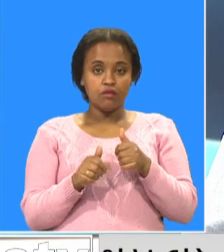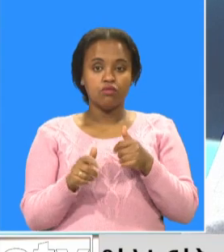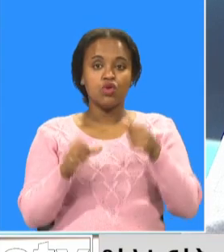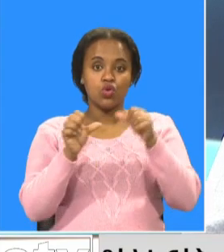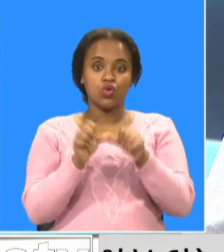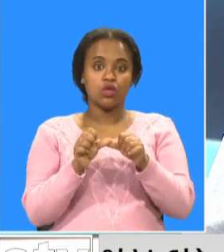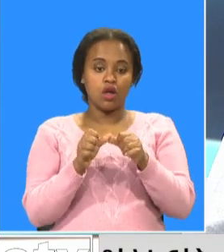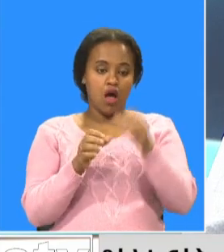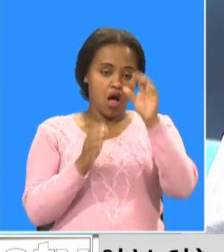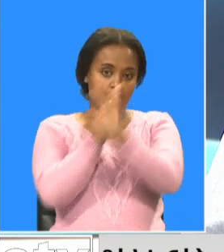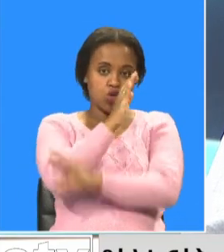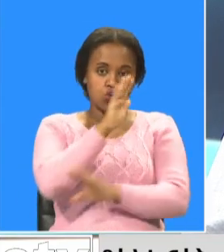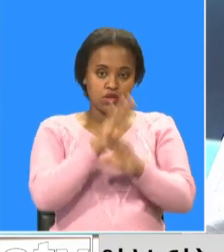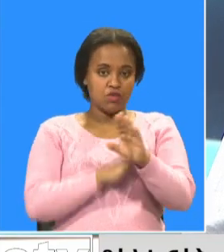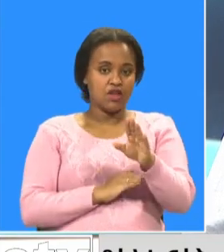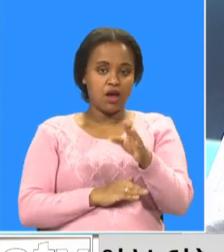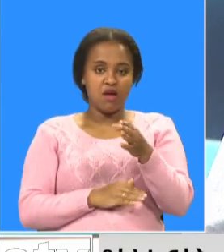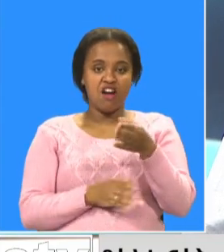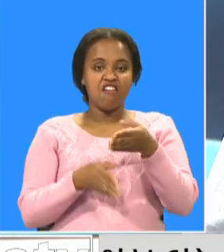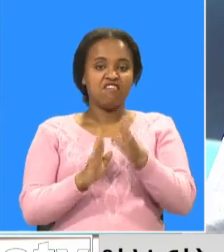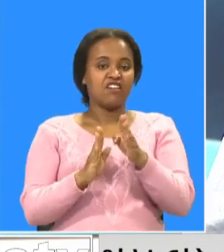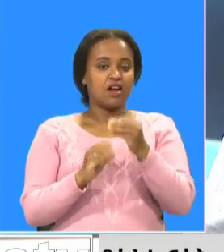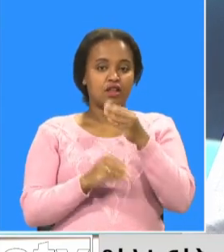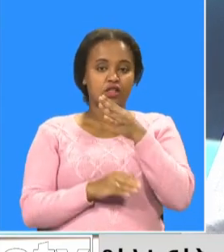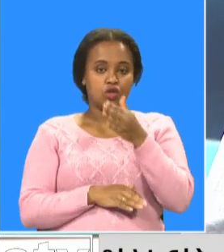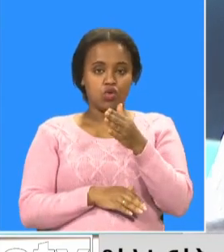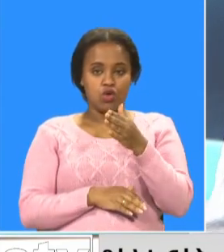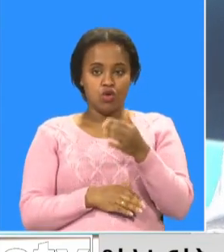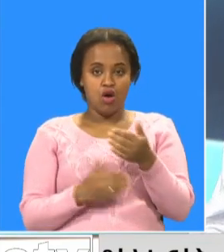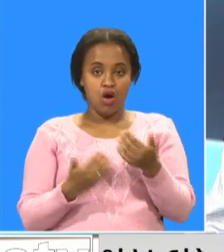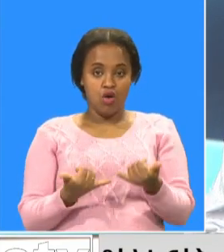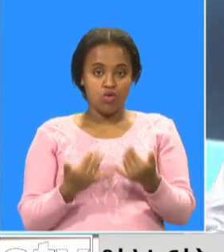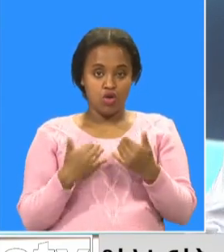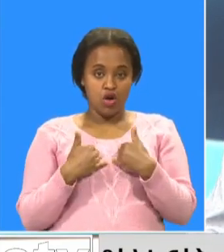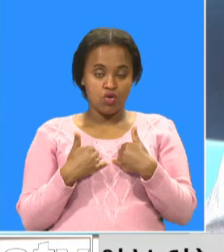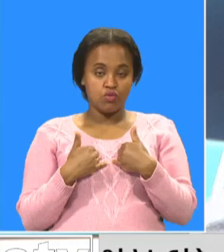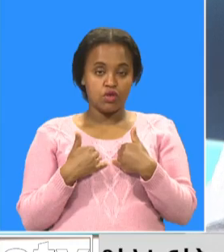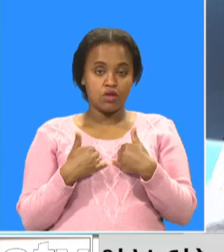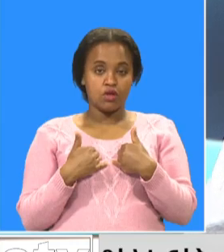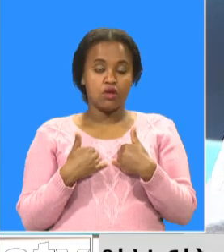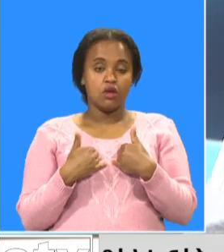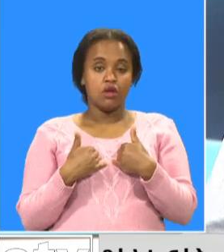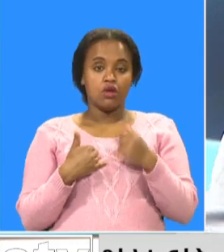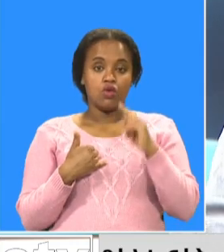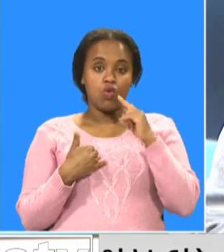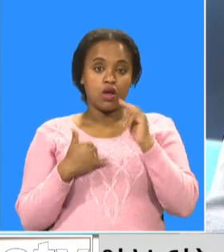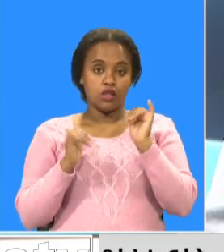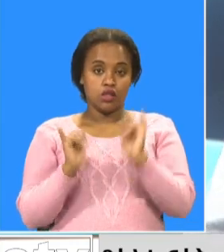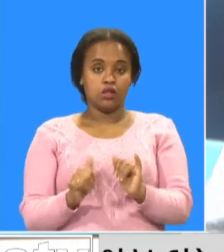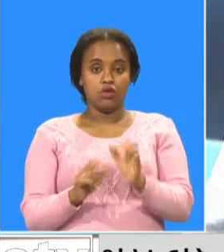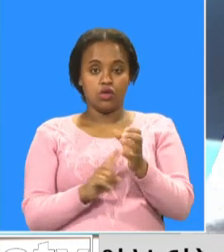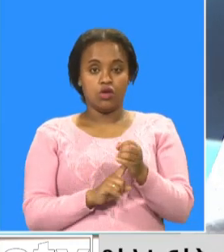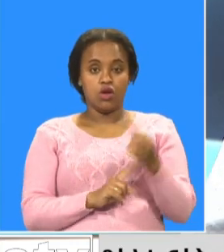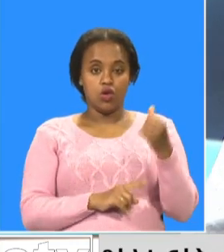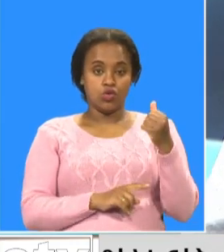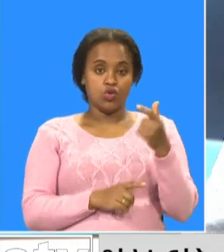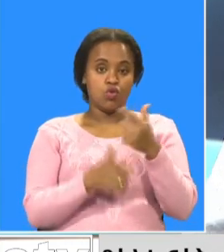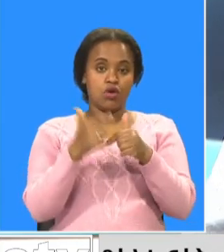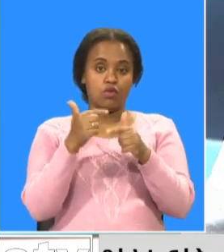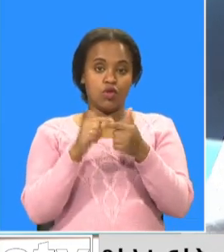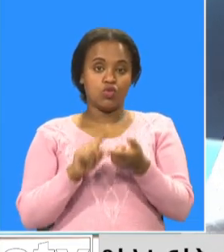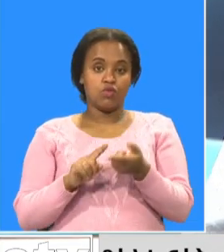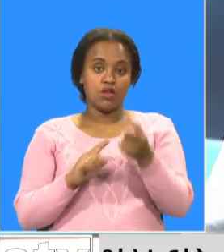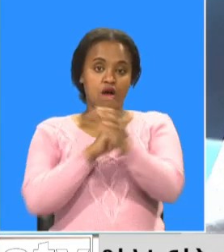እየተሰጡ አይደሉም። ኢቭን ካስተም ላይ የነበሩ እዛው ሆልድ እንደተደረጉና ሌሎቹ ደግሞ ወደ መጡበት